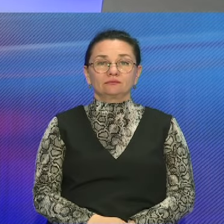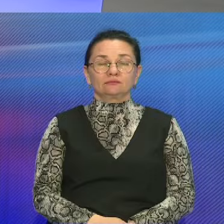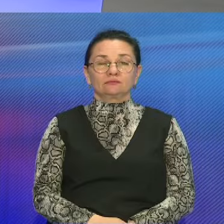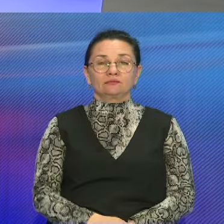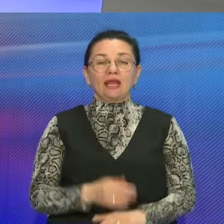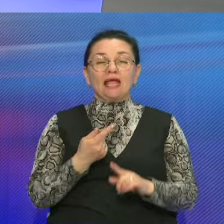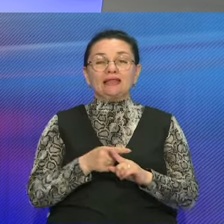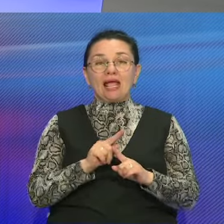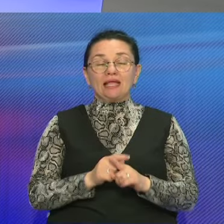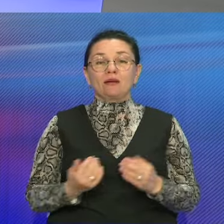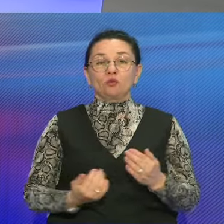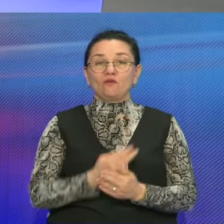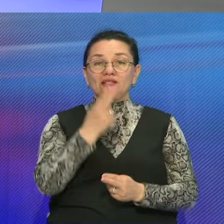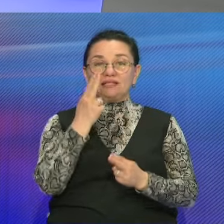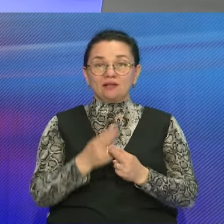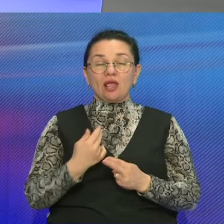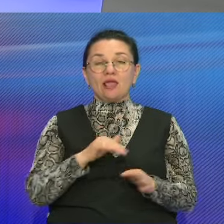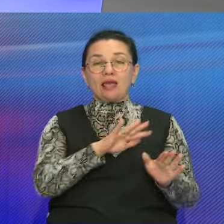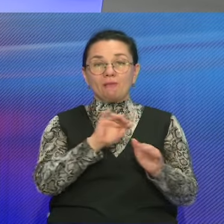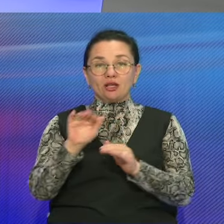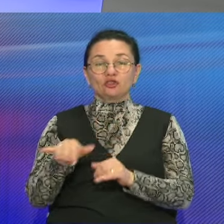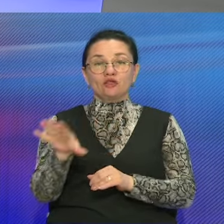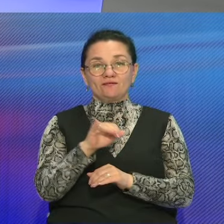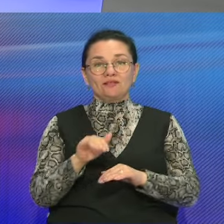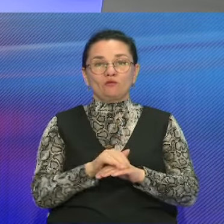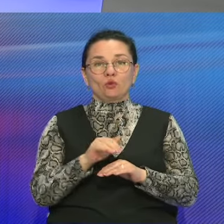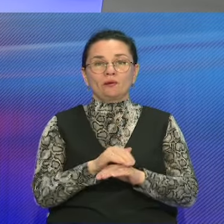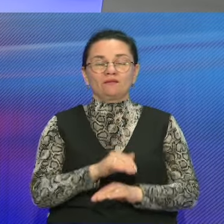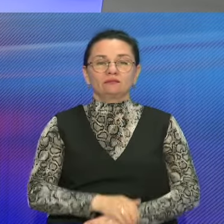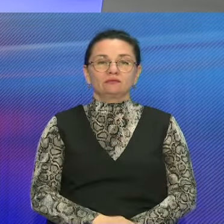На этом выпуск завершен. Я развитываюсь с вами. Всего доброго.